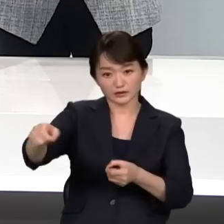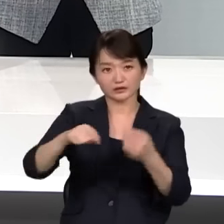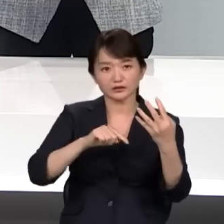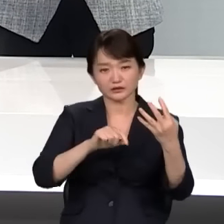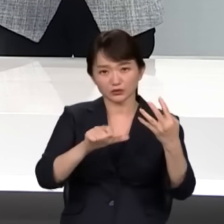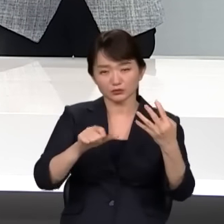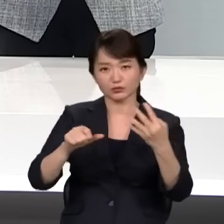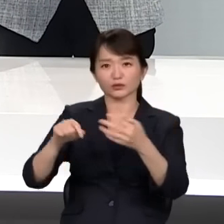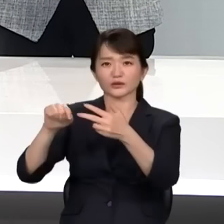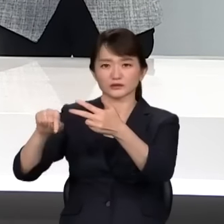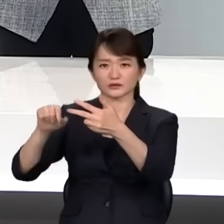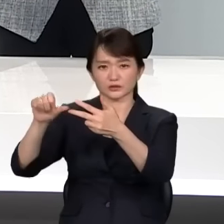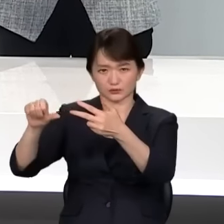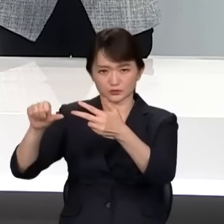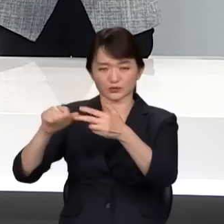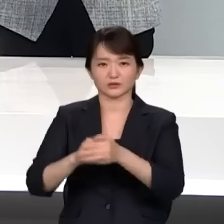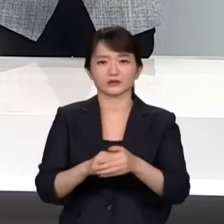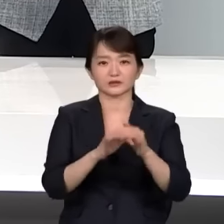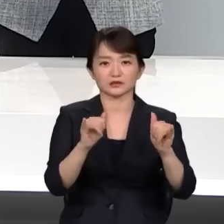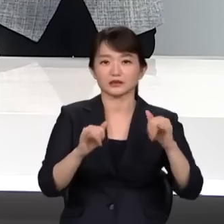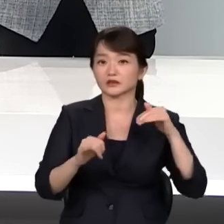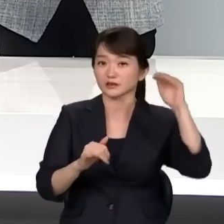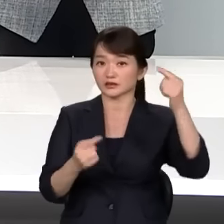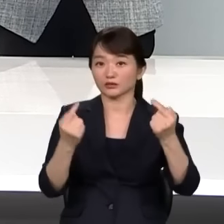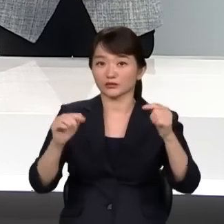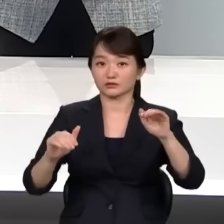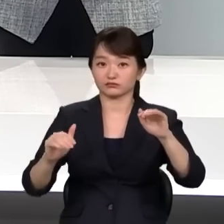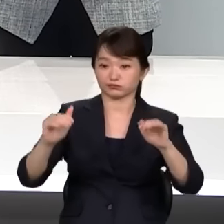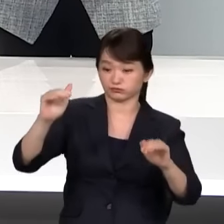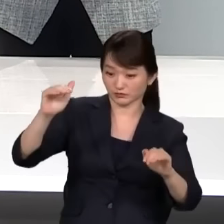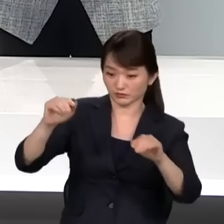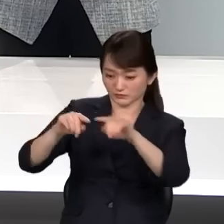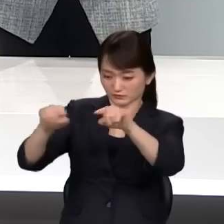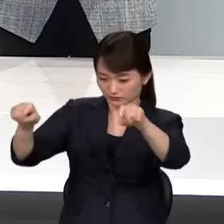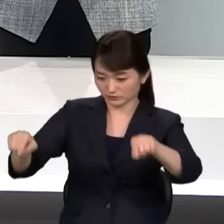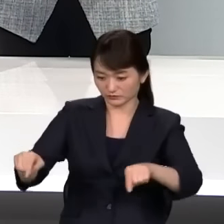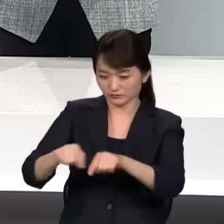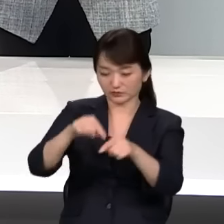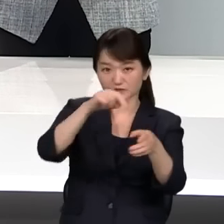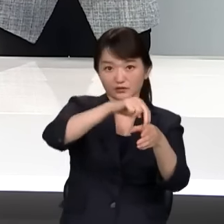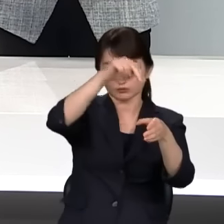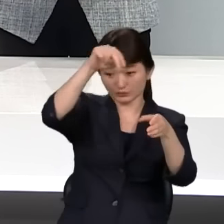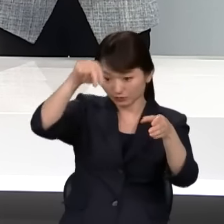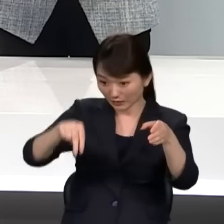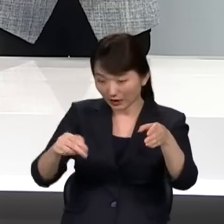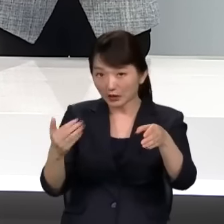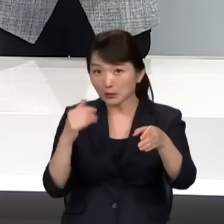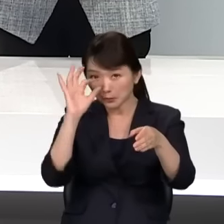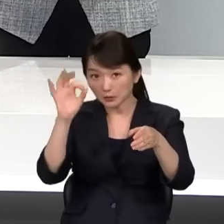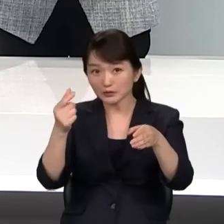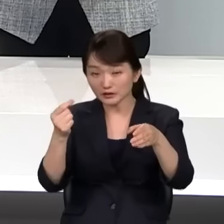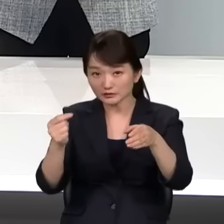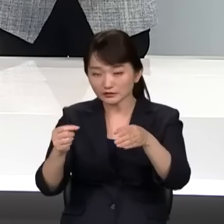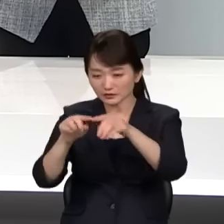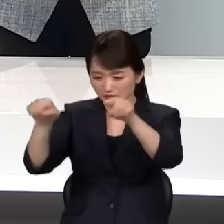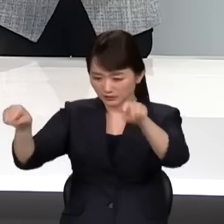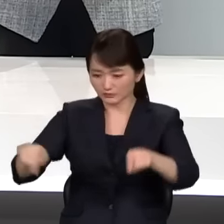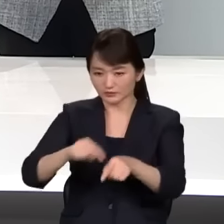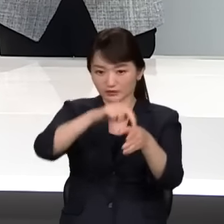크기에 사람 키보다 높게 다 부풀어 있는 에어매트로 뛰어내렸습니다. 그리고 앞서 보신 것처럼 매트가